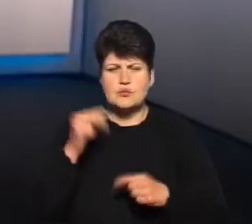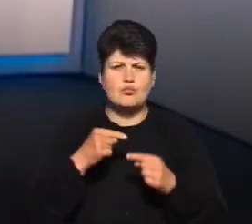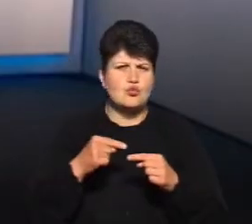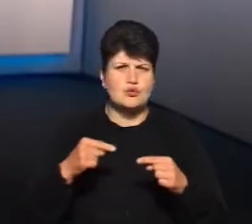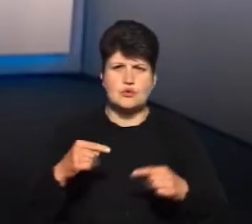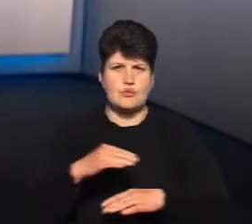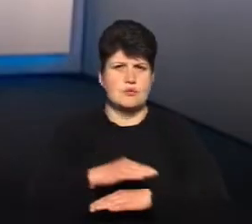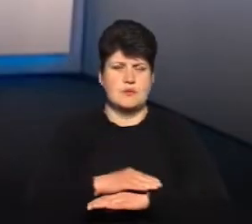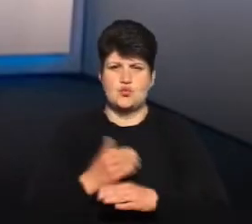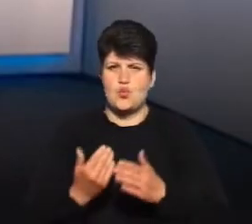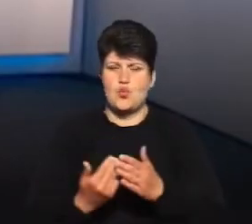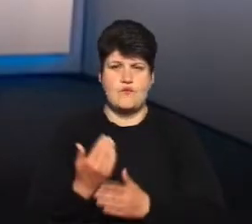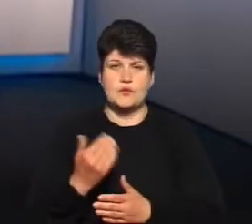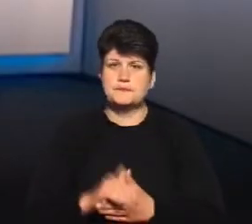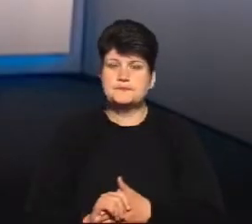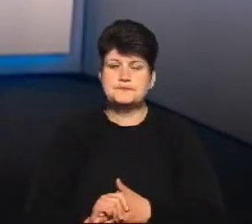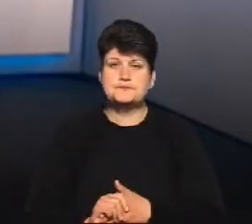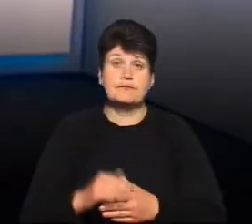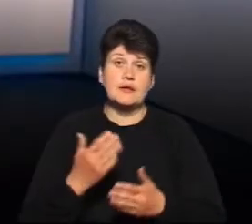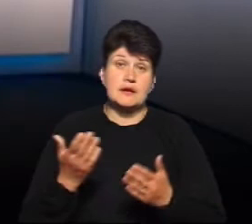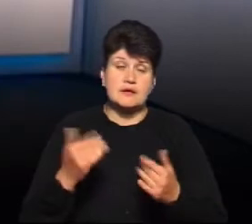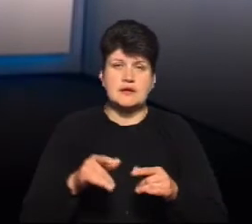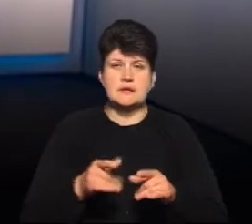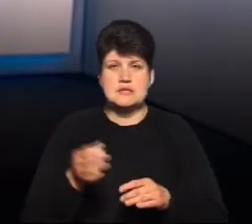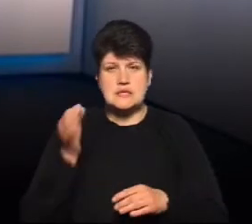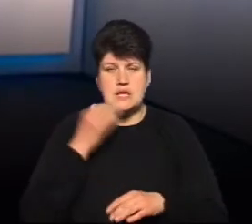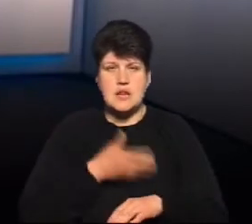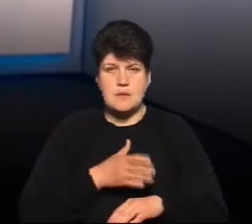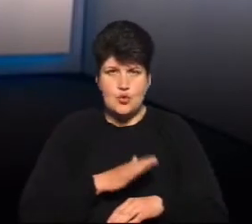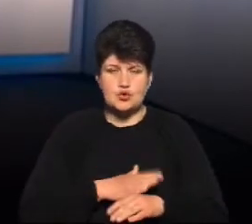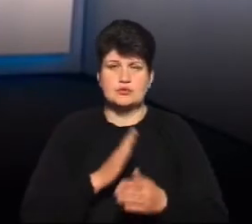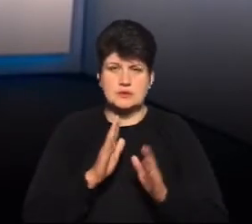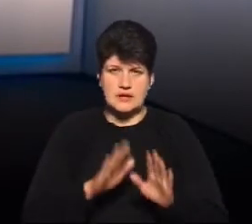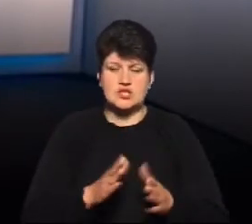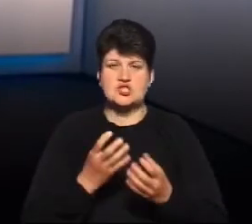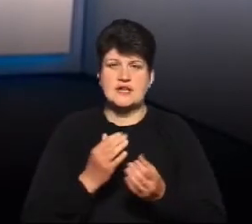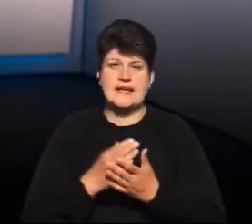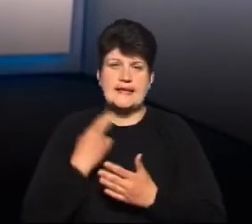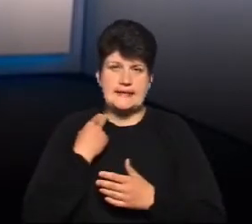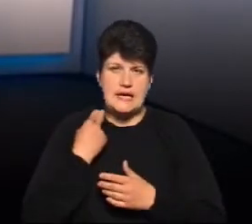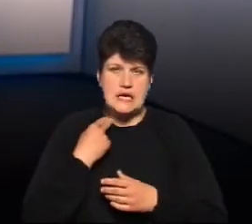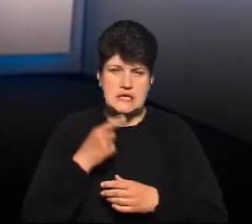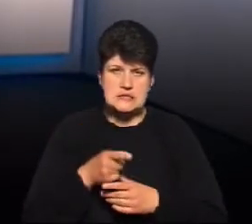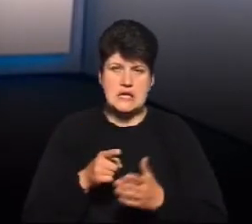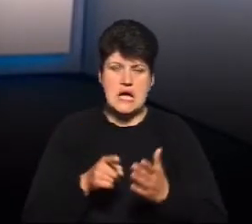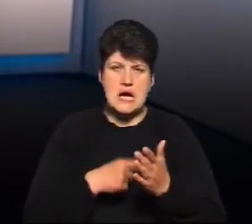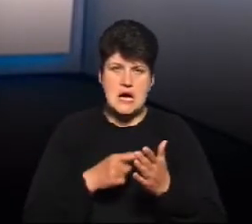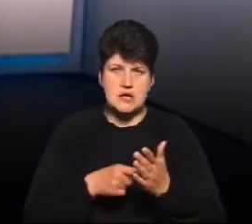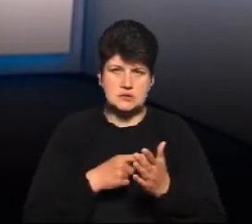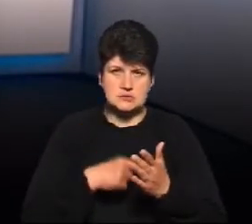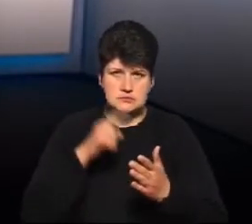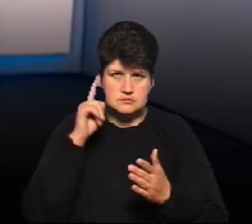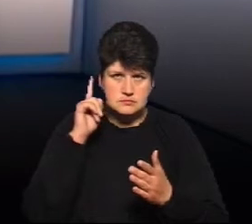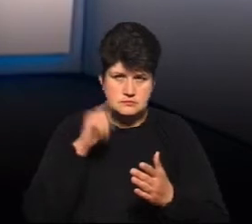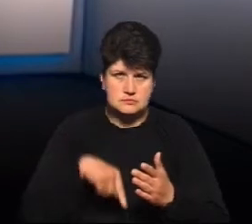нового. Давайте, от ми вже згадали польську, ще англійська є, так? Ще є англійська мова. Гаджетологія, це там, гаджетологія, де так. Навчаєте там